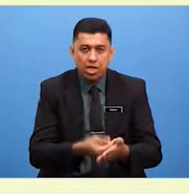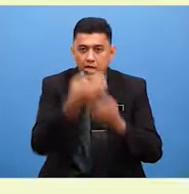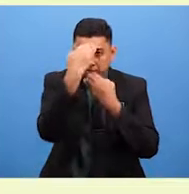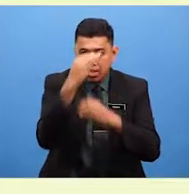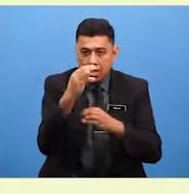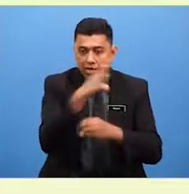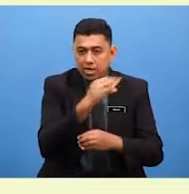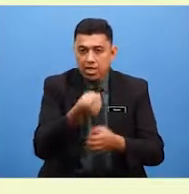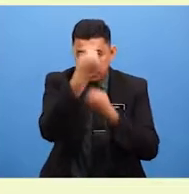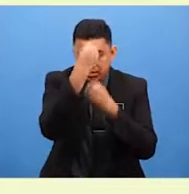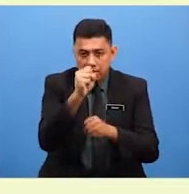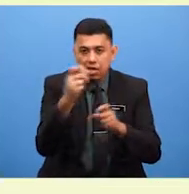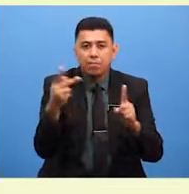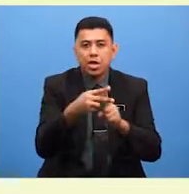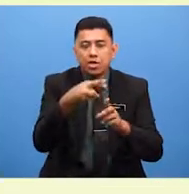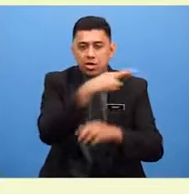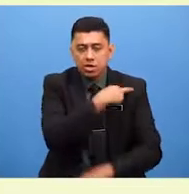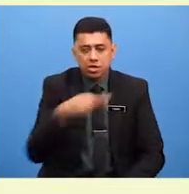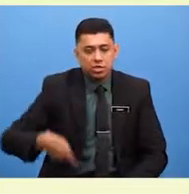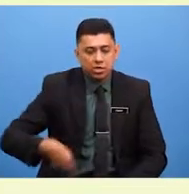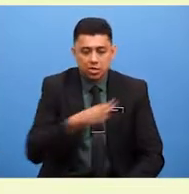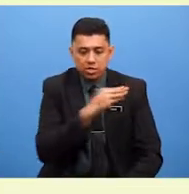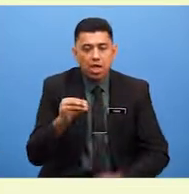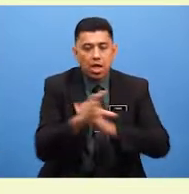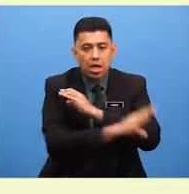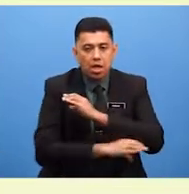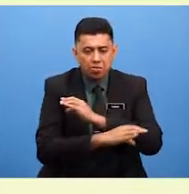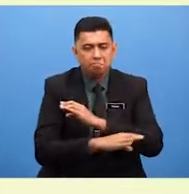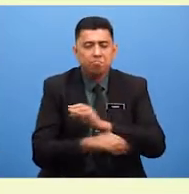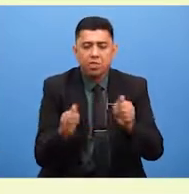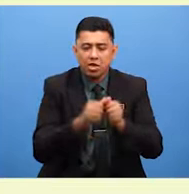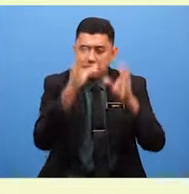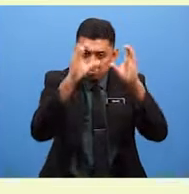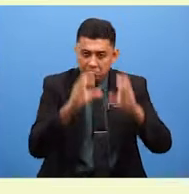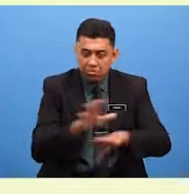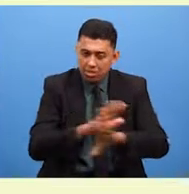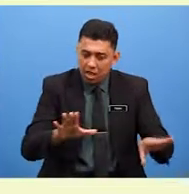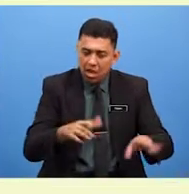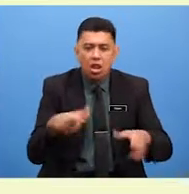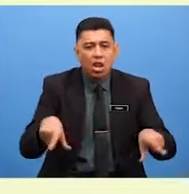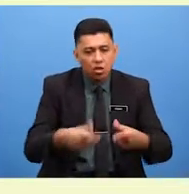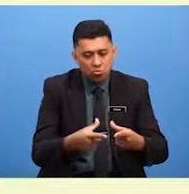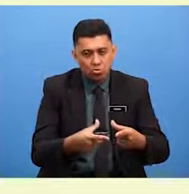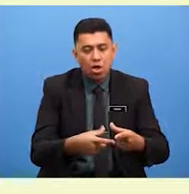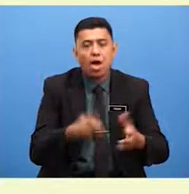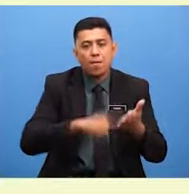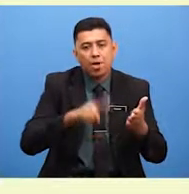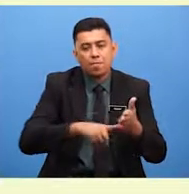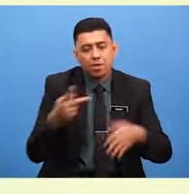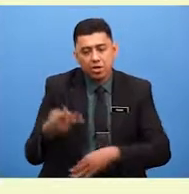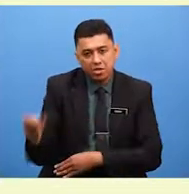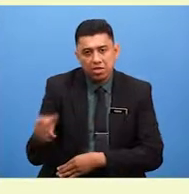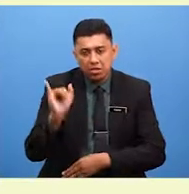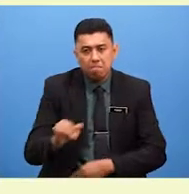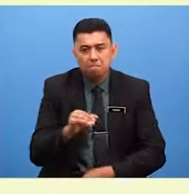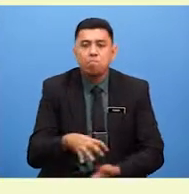raja dan negara dengan cara tidak melakukan apa-apa perkara yang